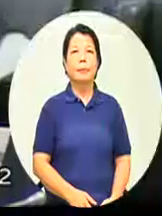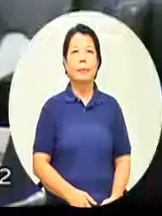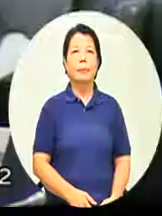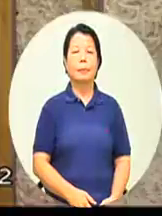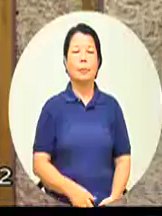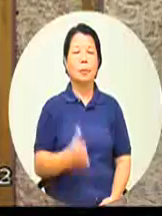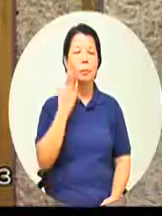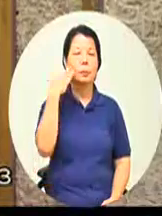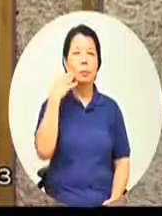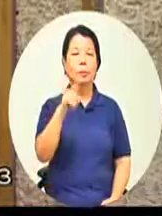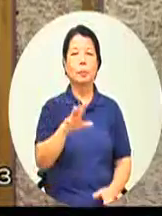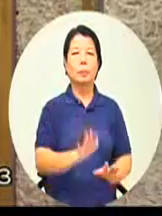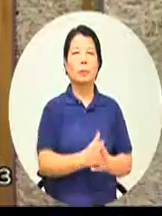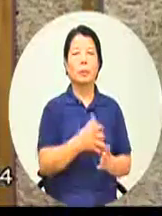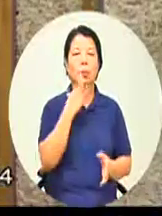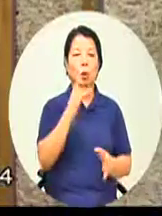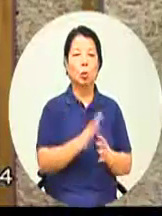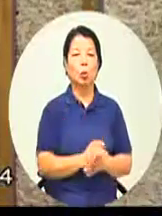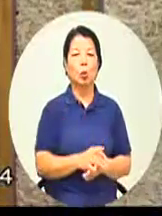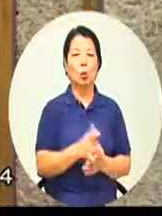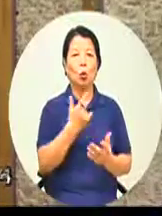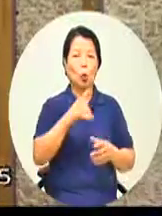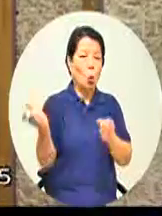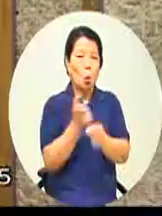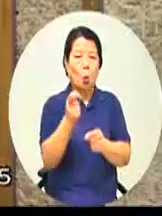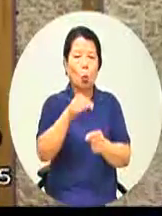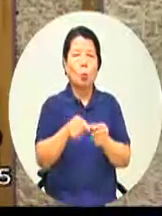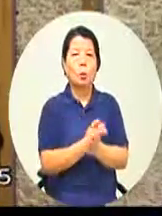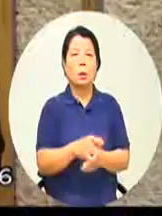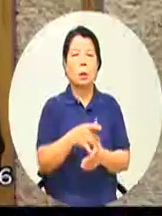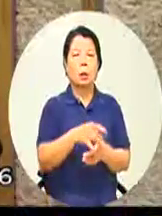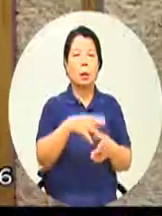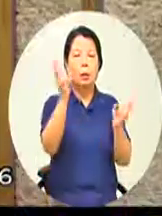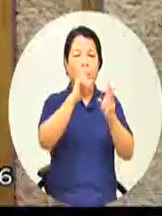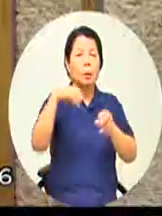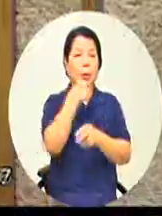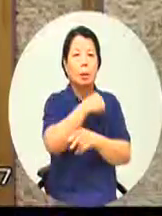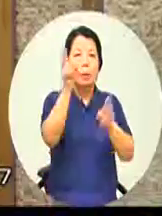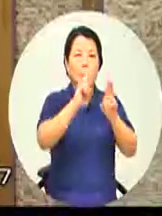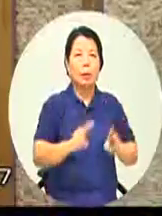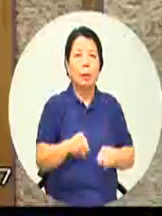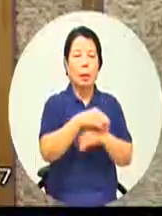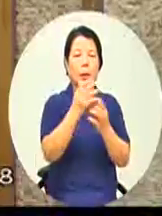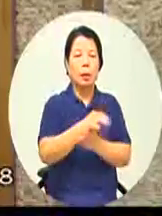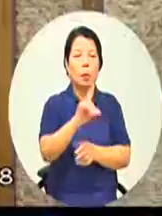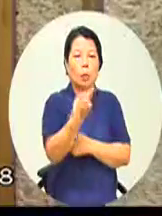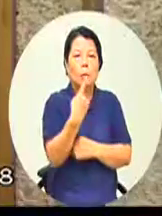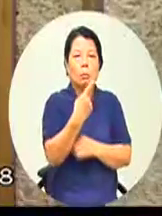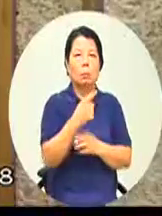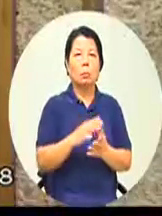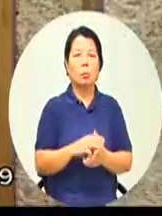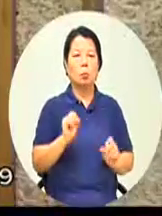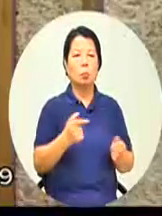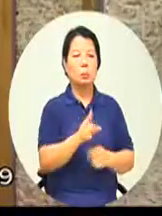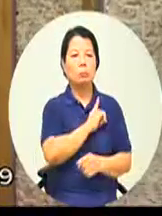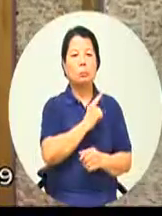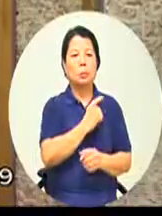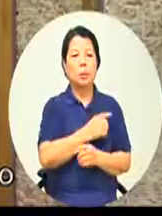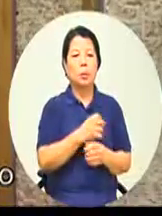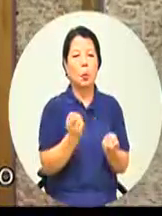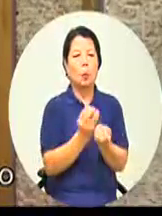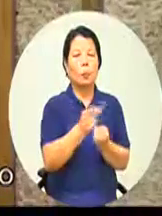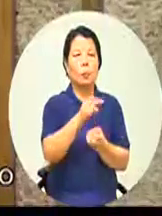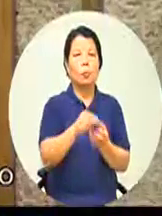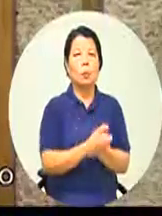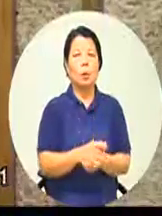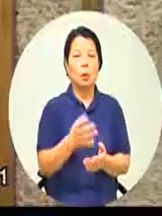对，那如果说它是因为不可抗力的部分，或者是说一共台电停电啊，下面原因哈，像这种情况哈，那就是说我们就